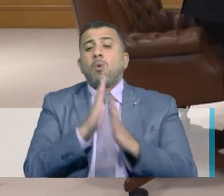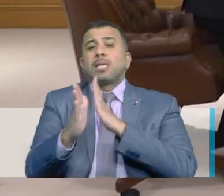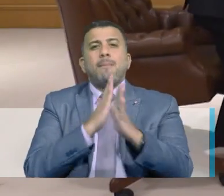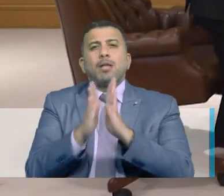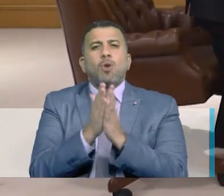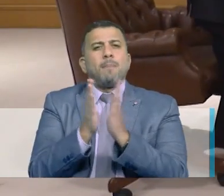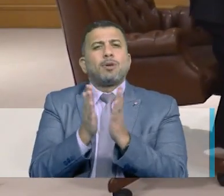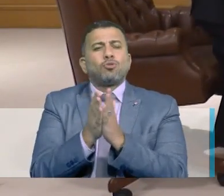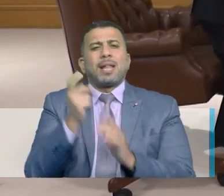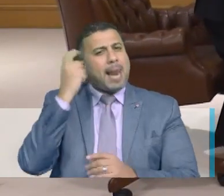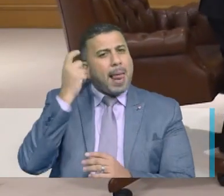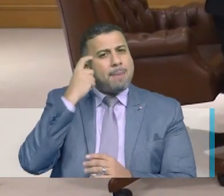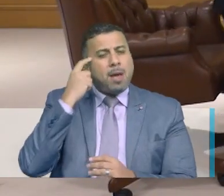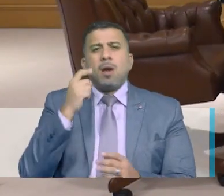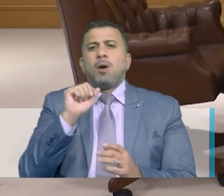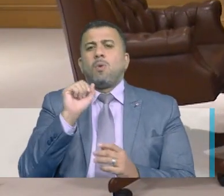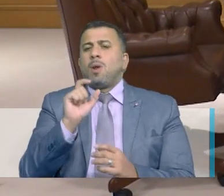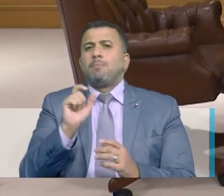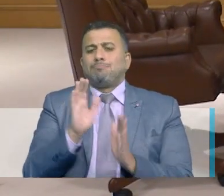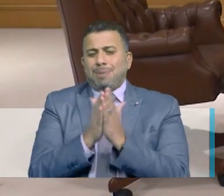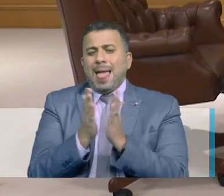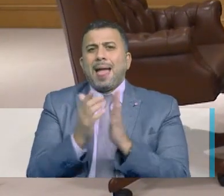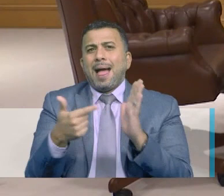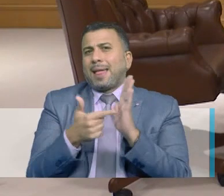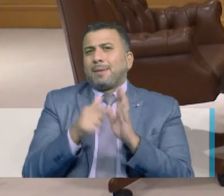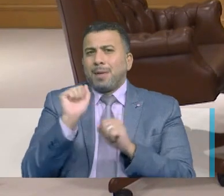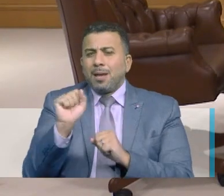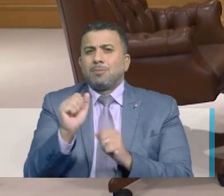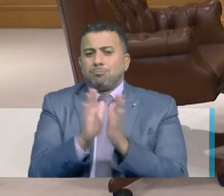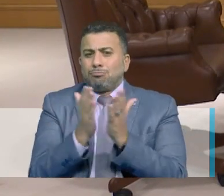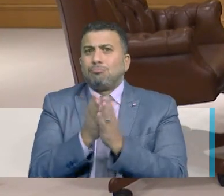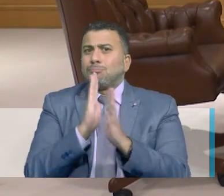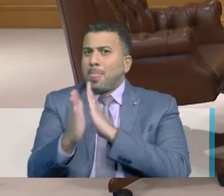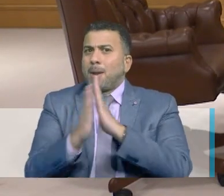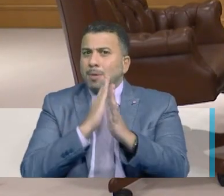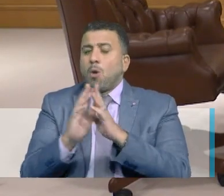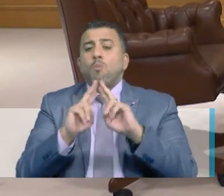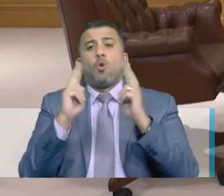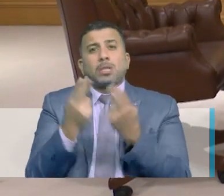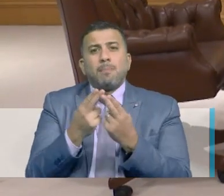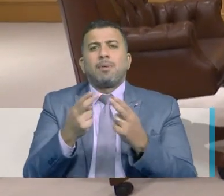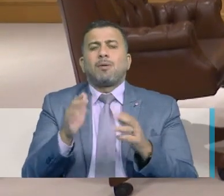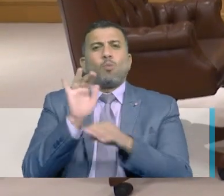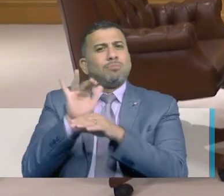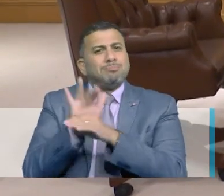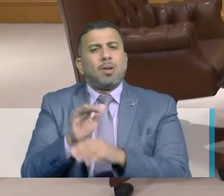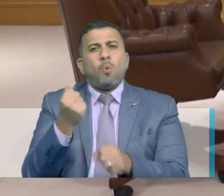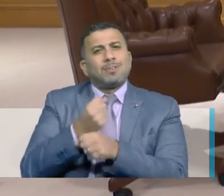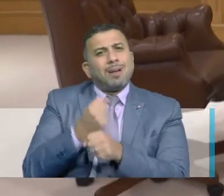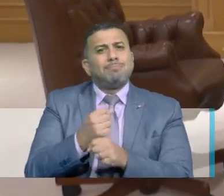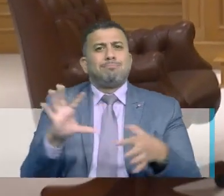الطلبه وتبادل المنشورات العلميه والمواد الاكاديميه وحضور المؤتمرات وانا ادوات ورش العمل